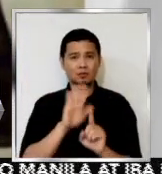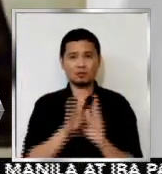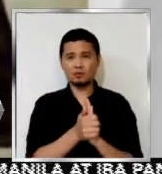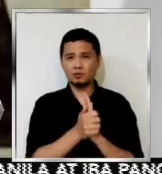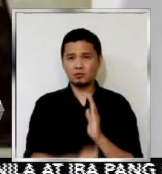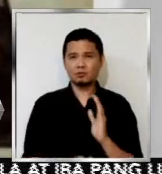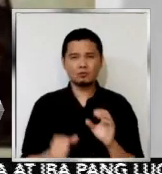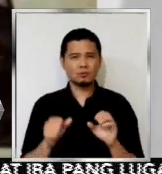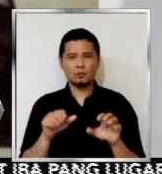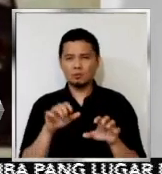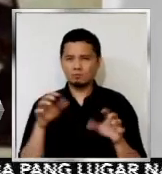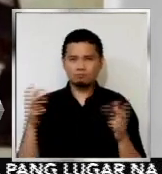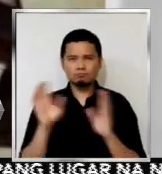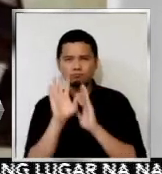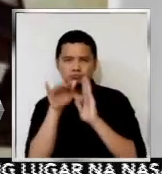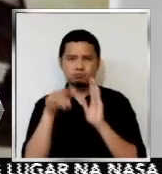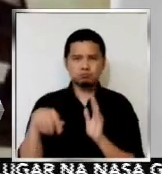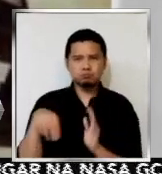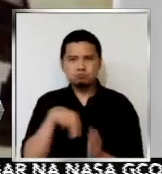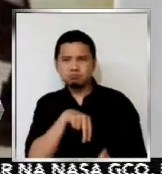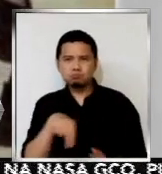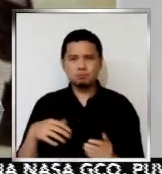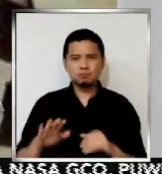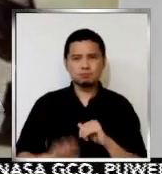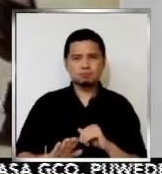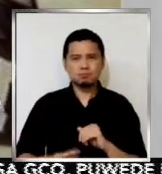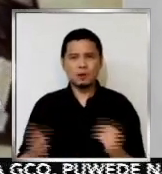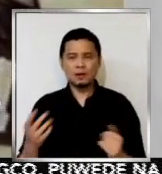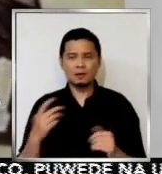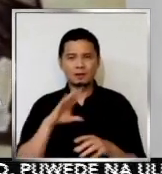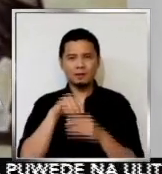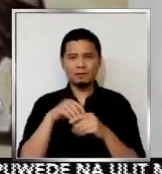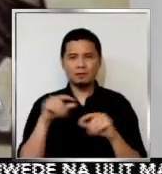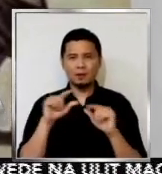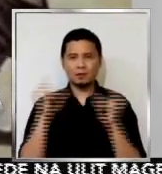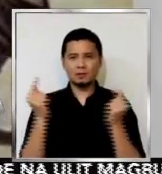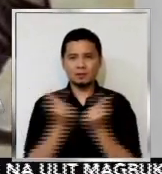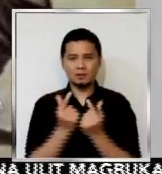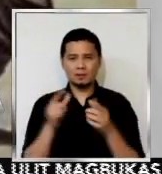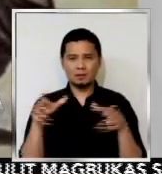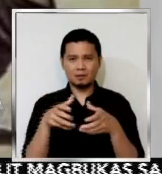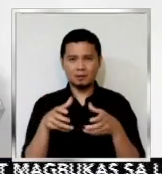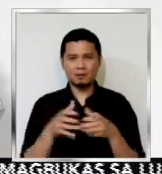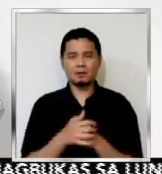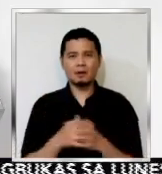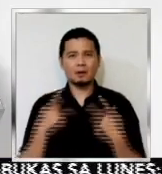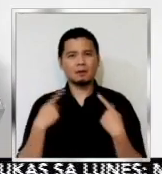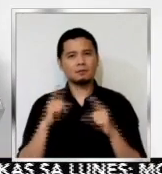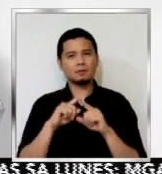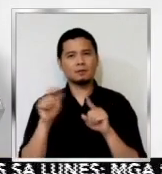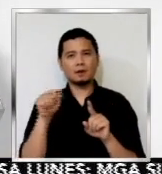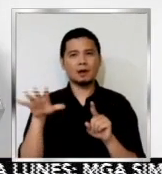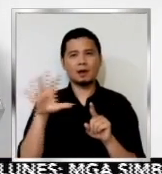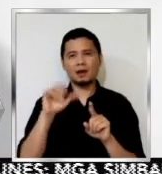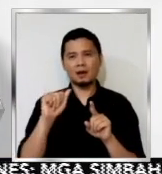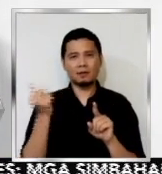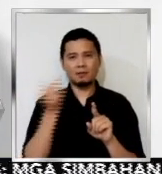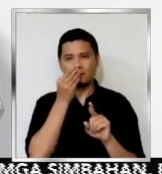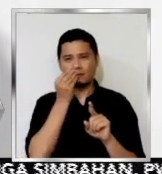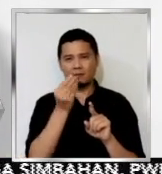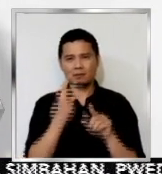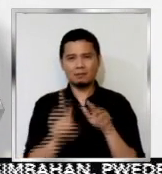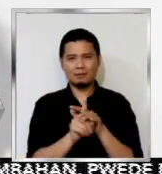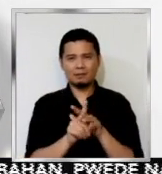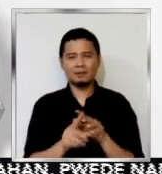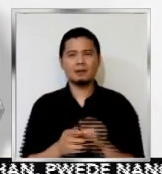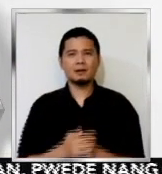1954 All-Mythical team. Siya pa lamang ang tanging Asyanong nakagagawa nito. Ngunit sa gitna ng kanyang mga